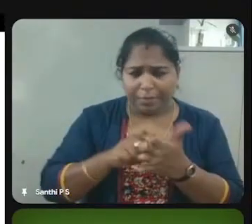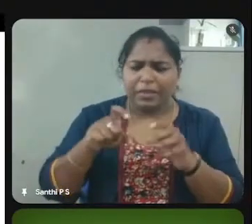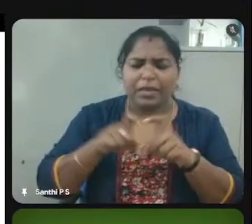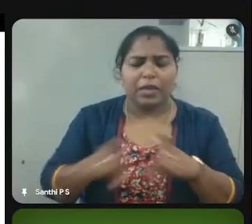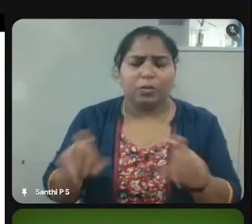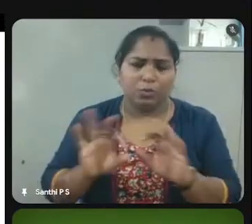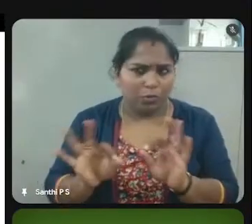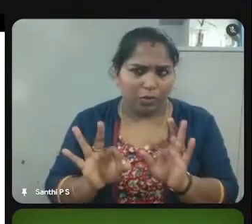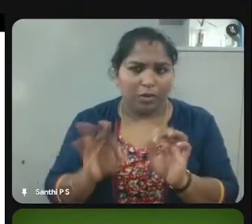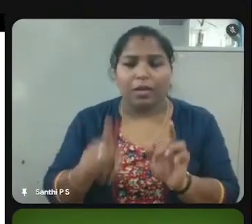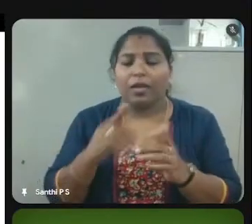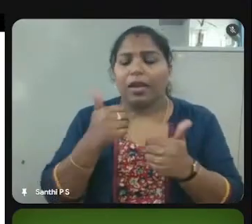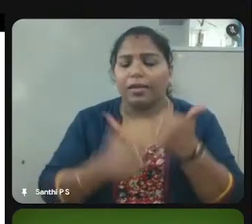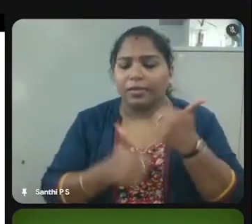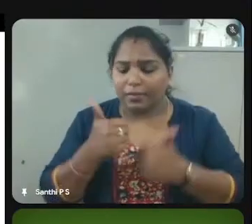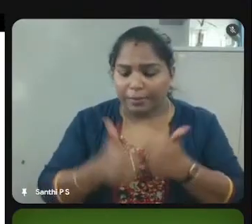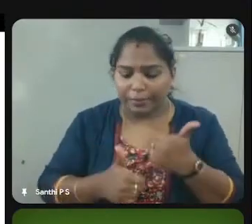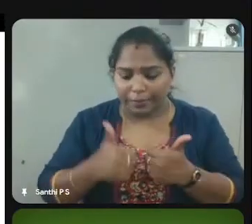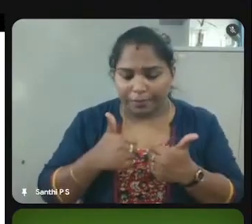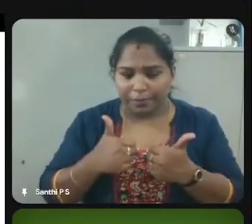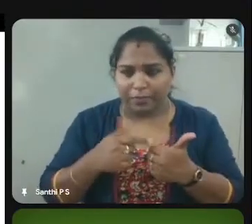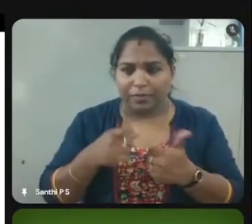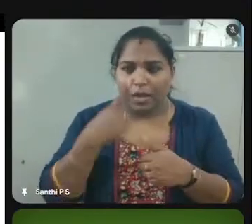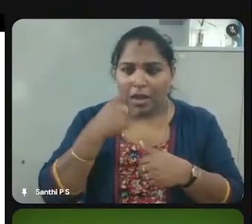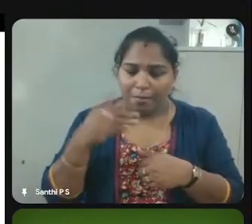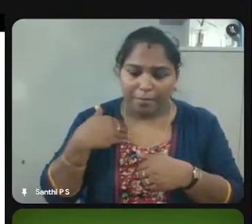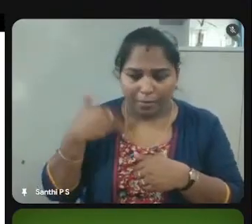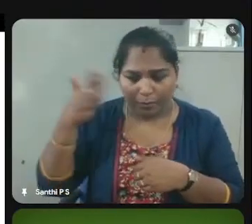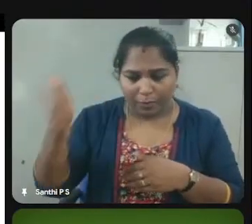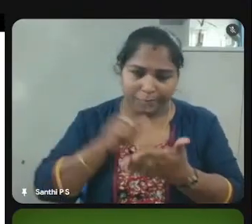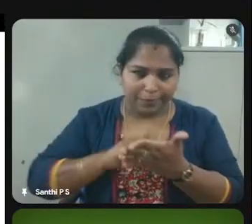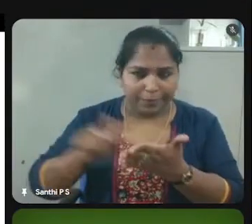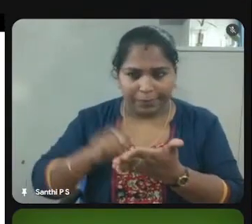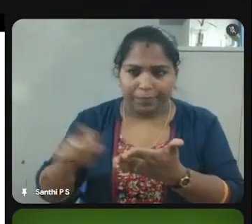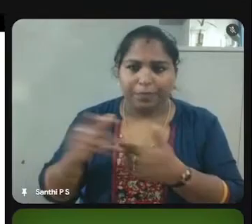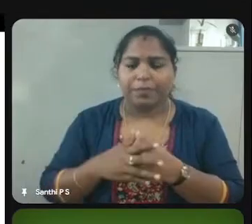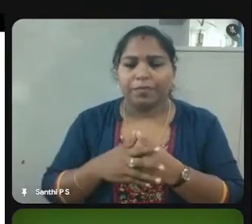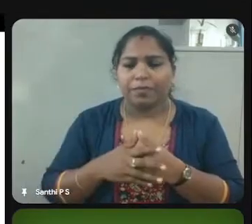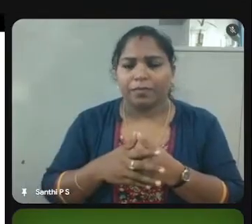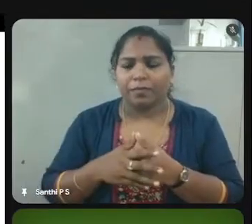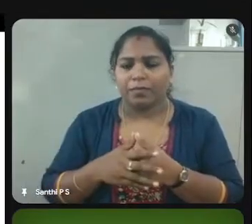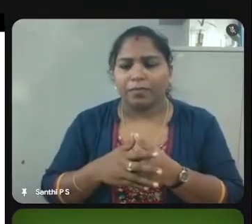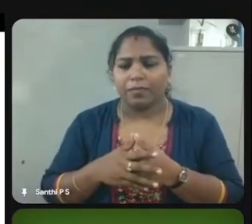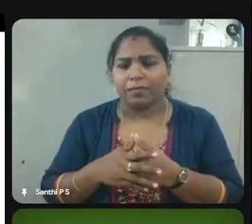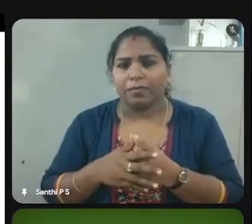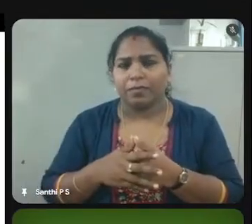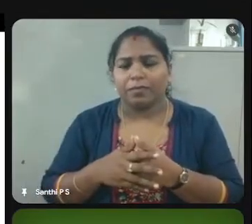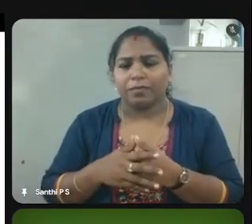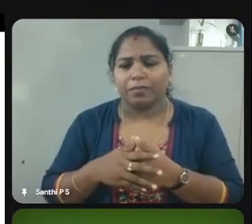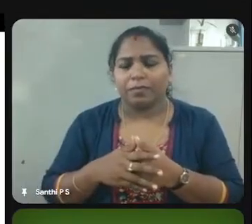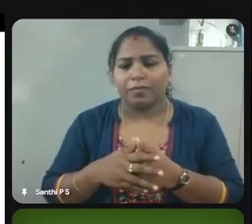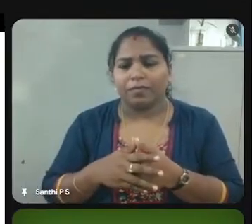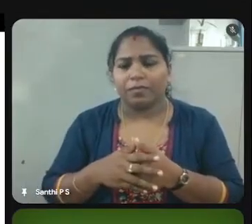ഓക്കെ. പരീക്ഷയെല്ലാം ഞാൻ സ്കൂളിൽ പോയിട്ടാണ് എഴുതിപ്പിക്കുന്നത്. ശരി. അപ്പൊ അത് കറക്റ്റ് ആയിട്ട്, അത് ഫുള്ളും